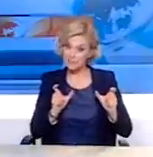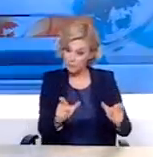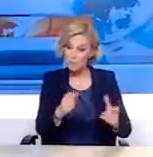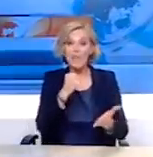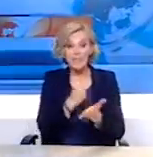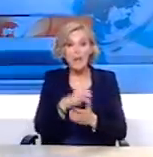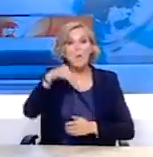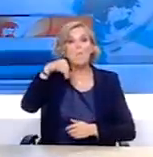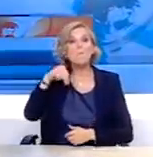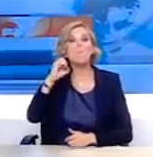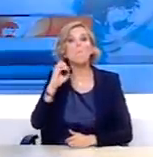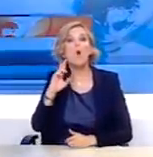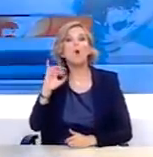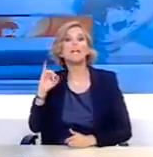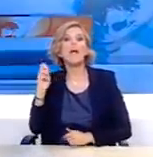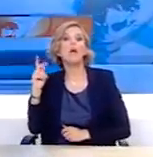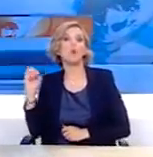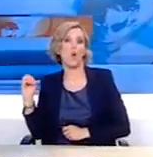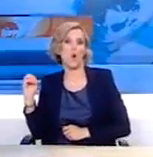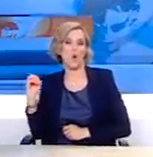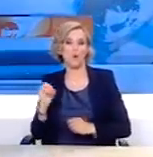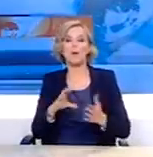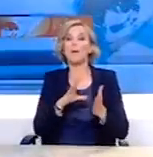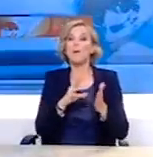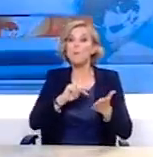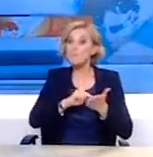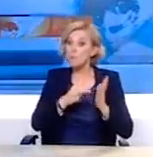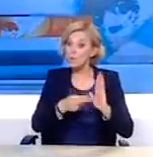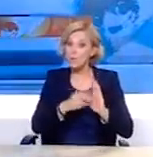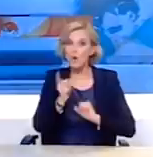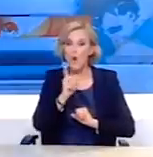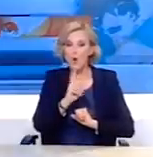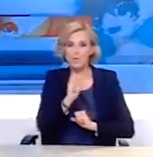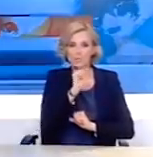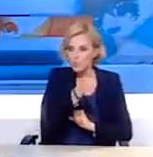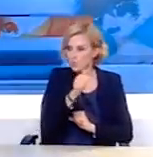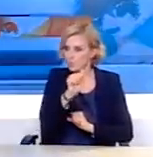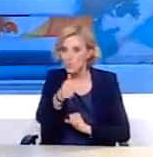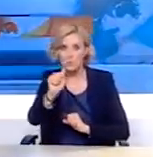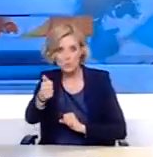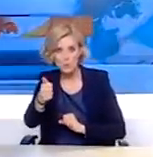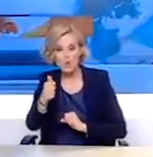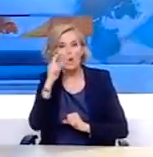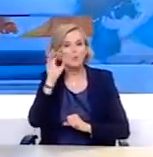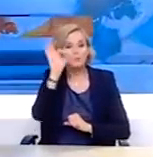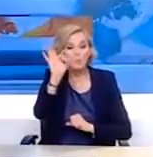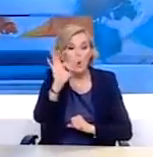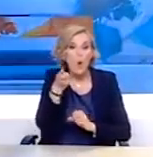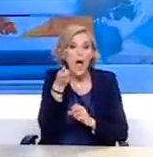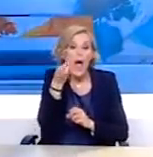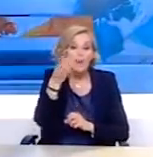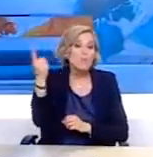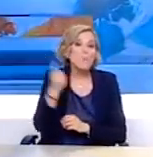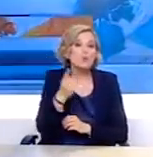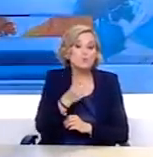αντισωμάτων, σε διαφορετικές γεωγραφικές περιοχές της χώρας. Προσοχή, δεν θα γίνεται σε ατομικό επίπεδο, αλλά με άλλο στόχο. Θα με επιτρέψετε